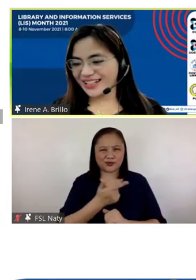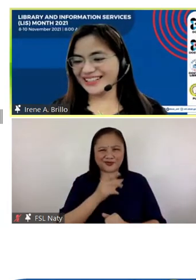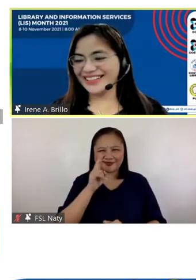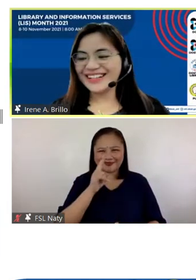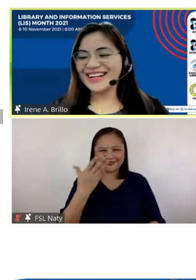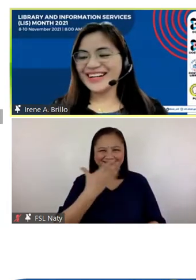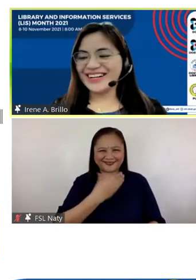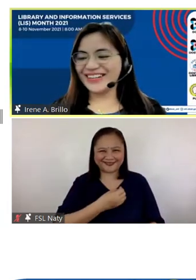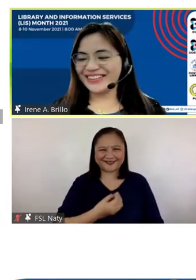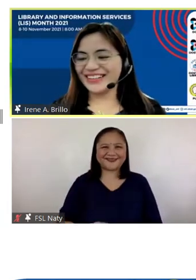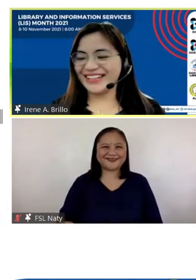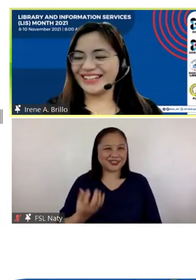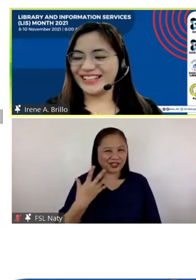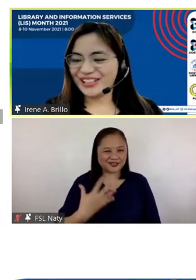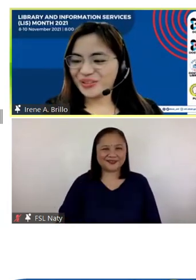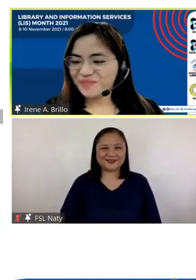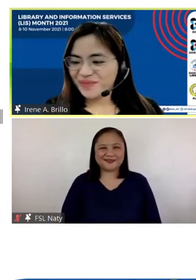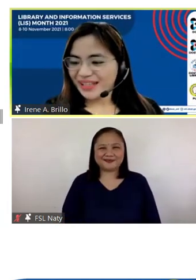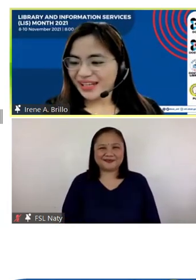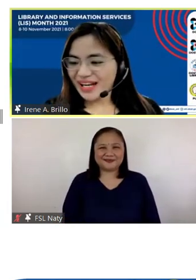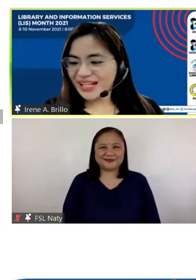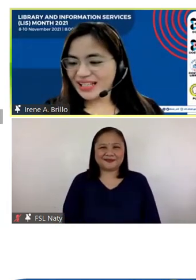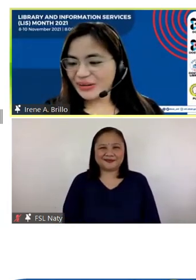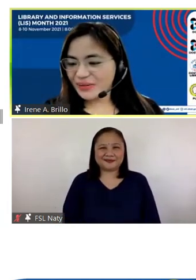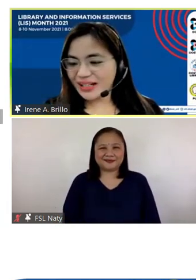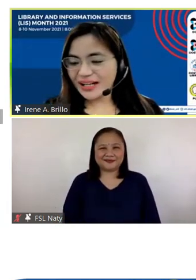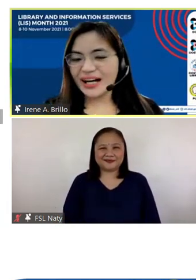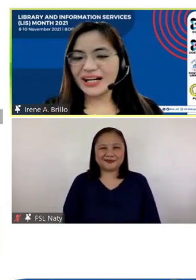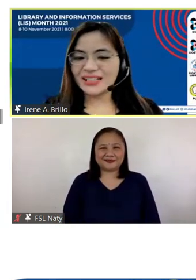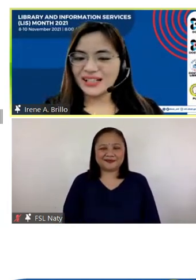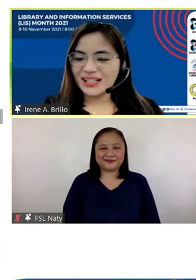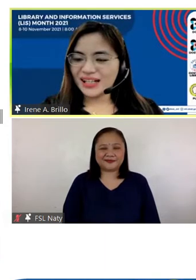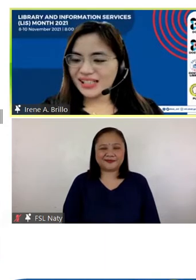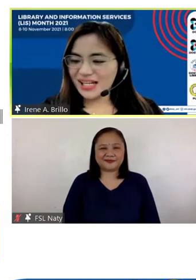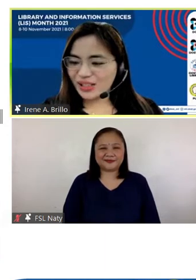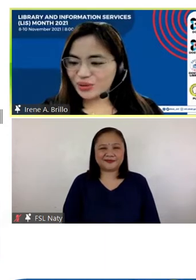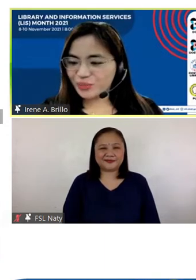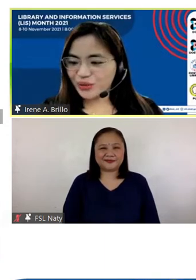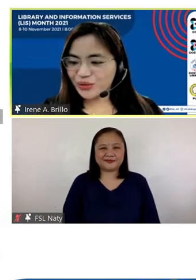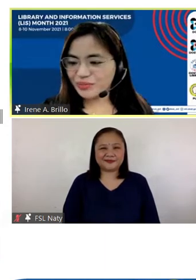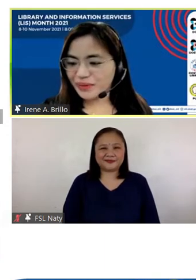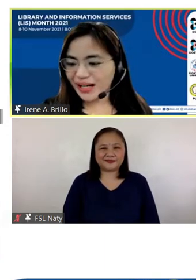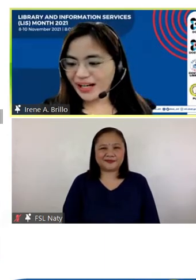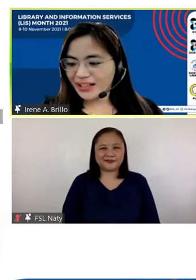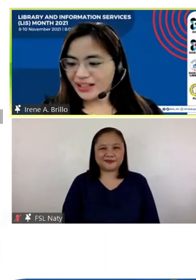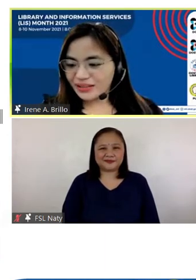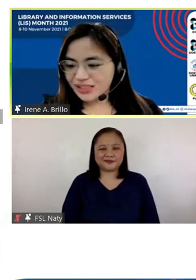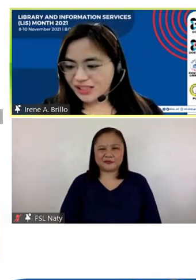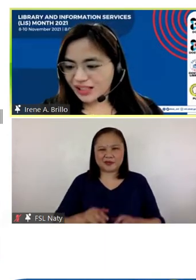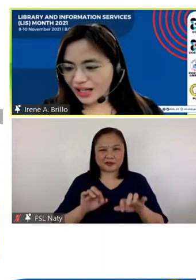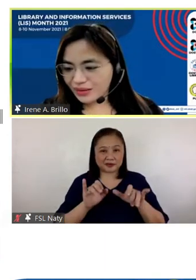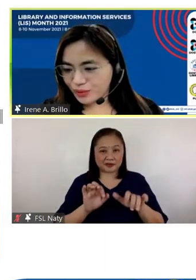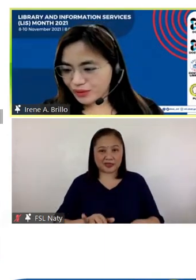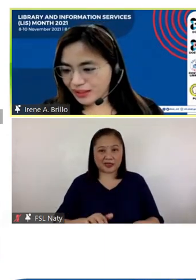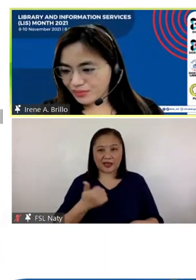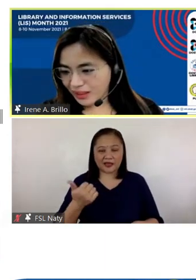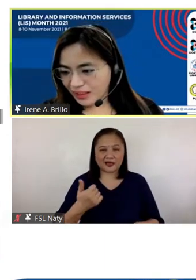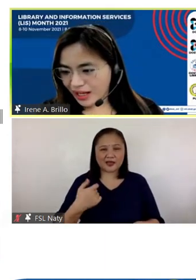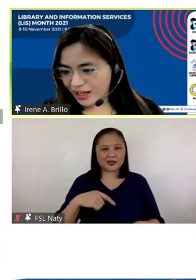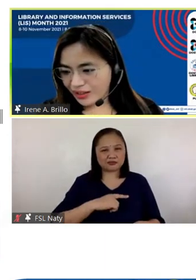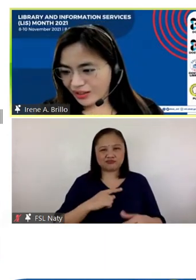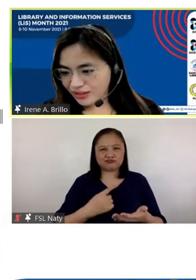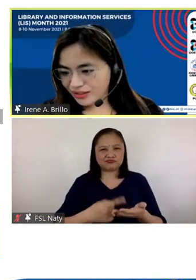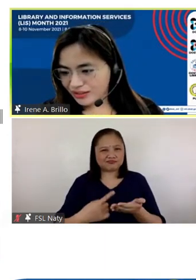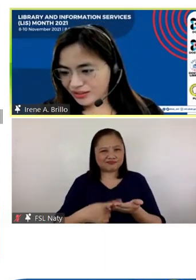char. Okay. Ayan, at habang nagsasagot po yung iba, ayan, chikahan po ulit